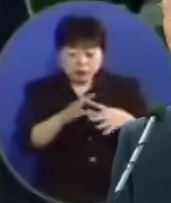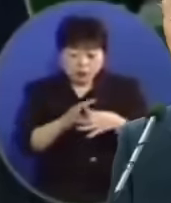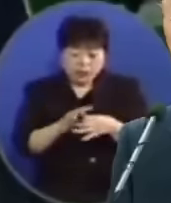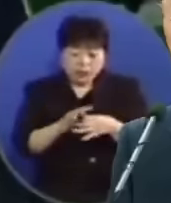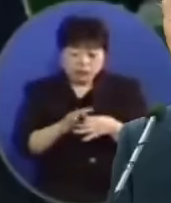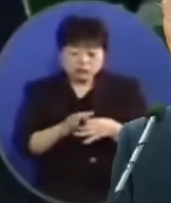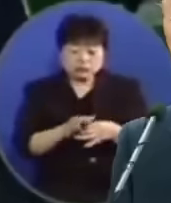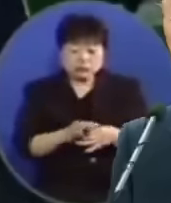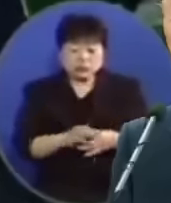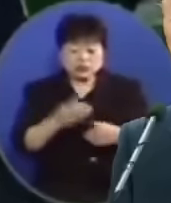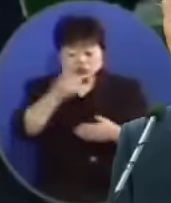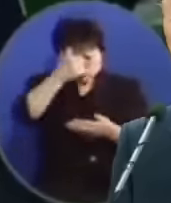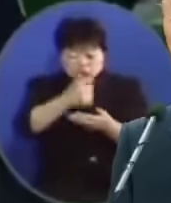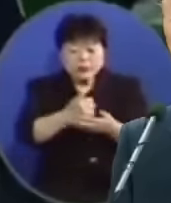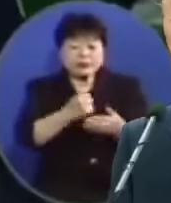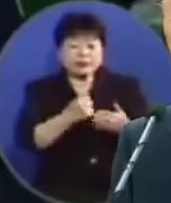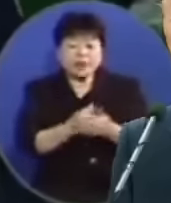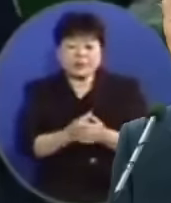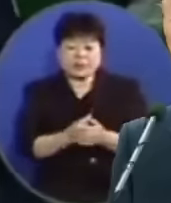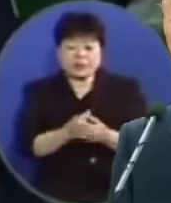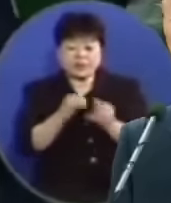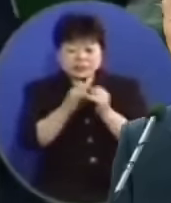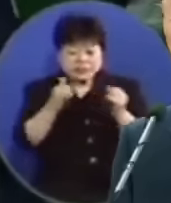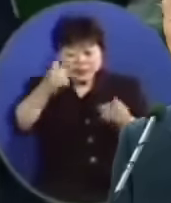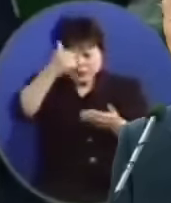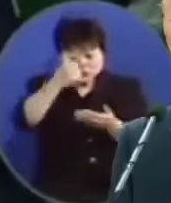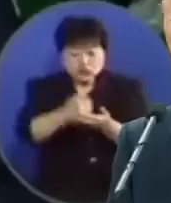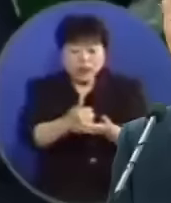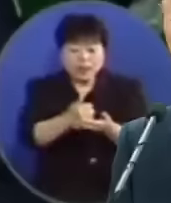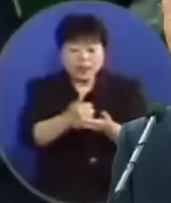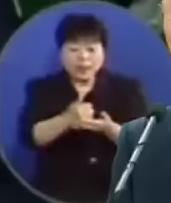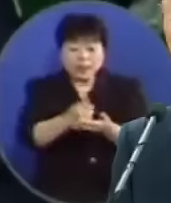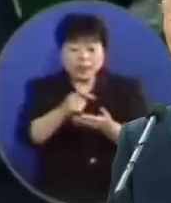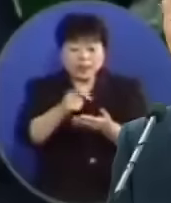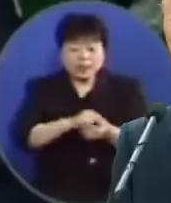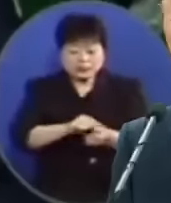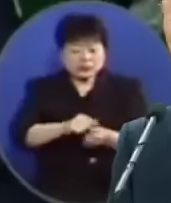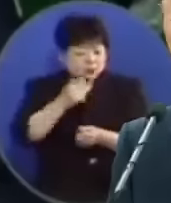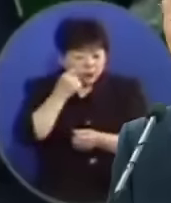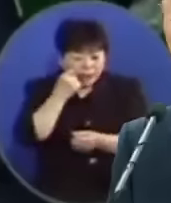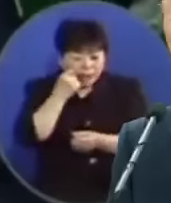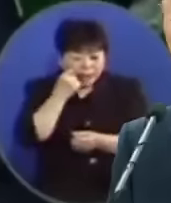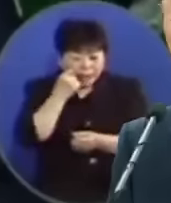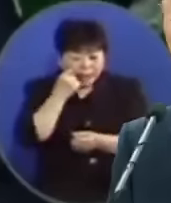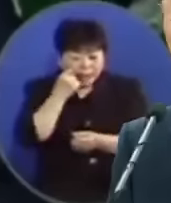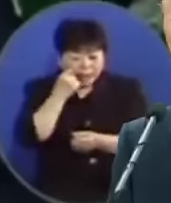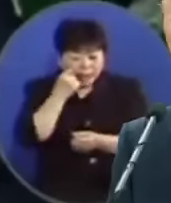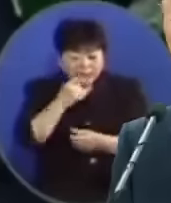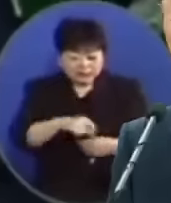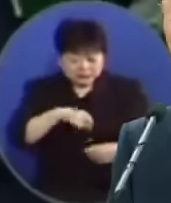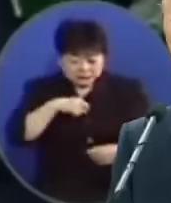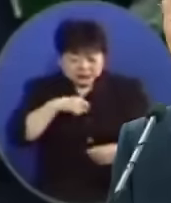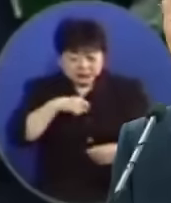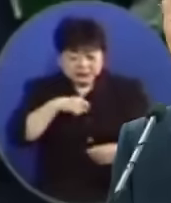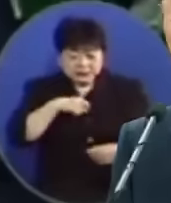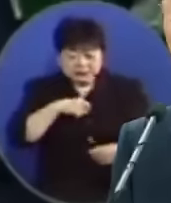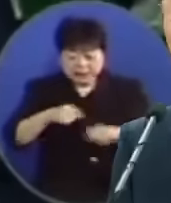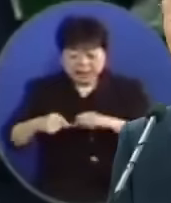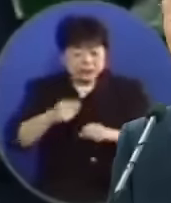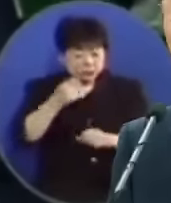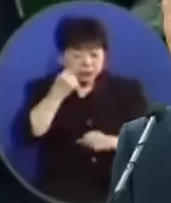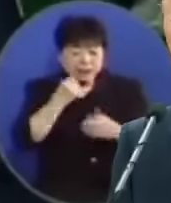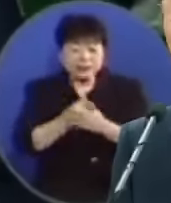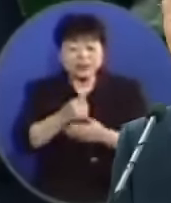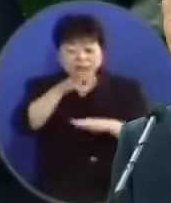맺어놓은 것이 죄입니다. 그런데 우리 인간은 죄를 씻을 수가 없고 의를 전적으로 행할 수가 없기